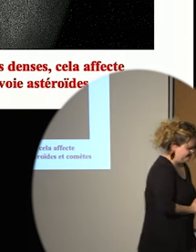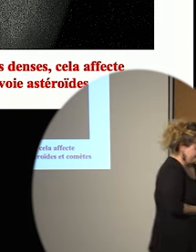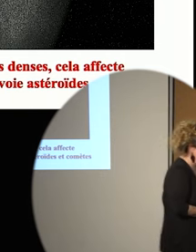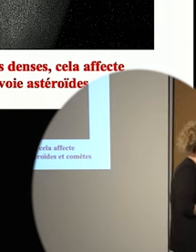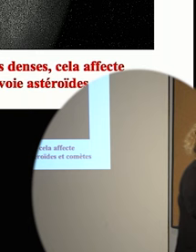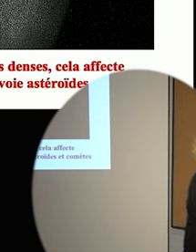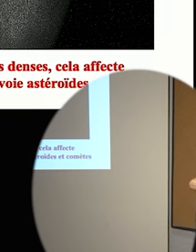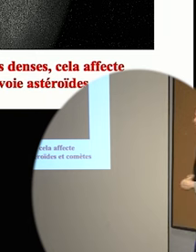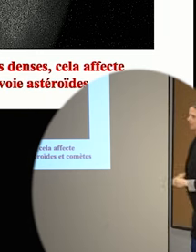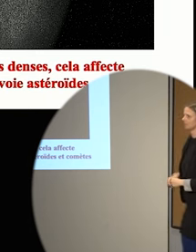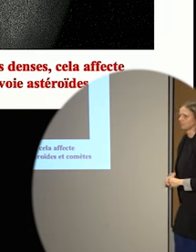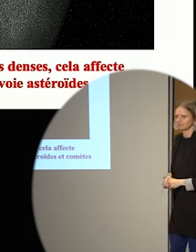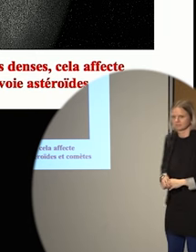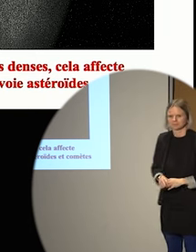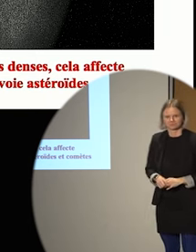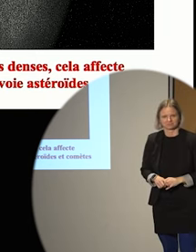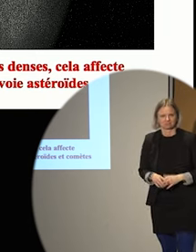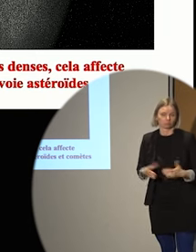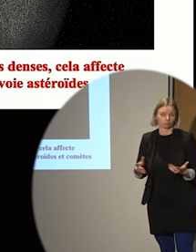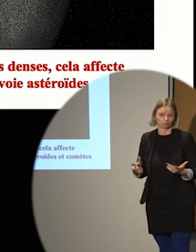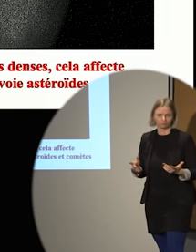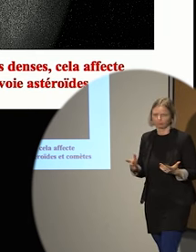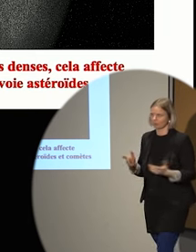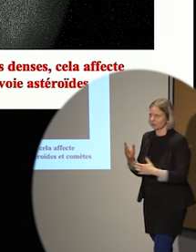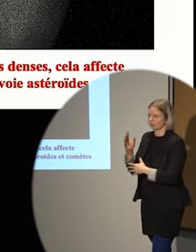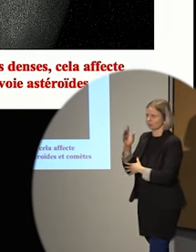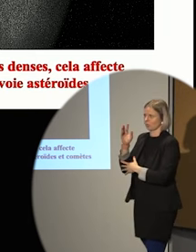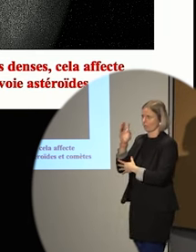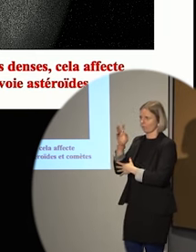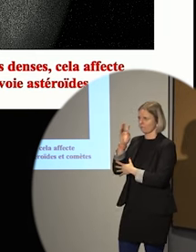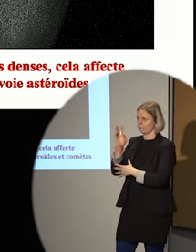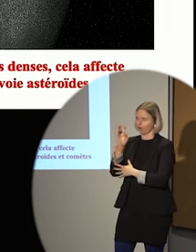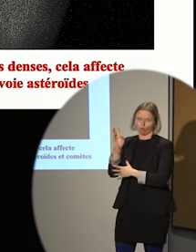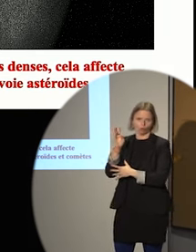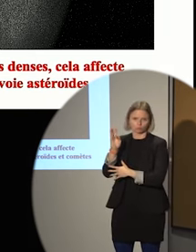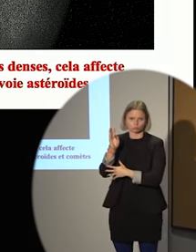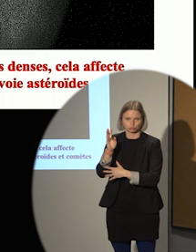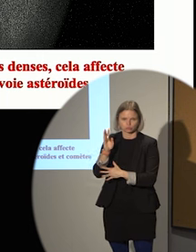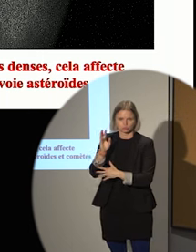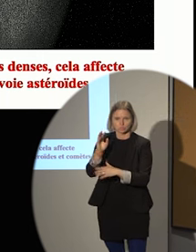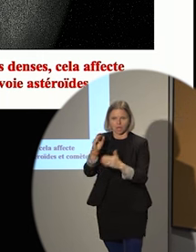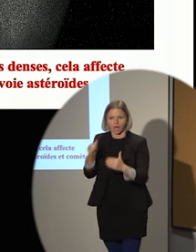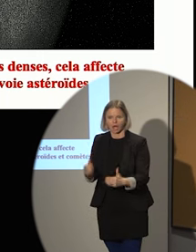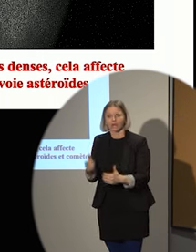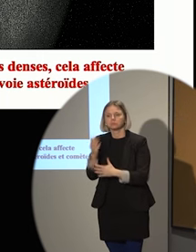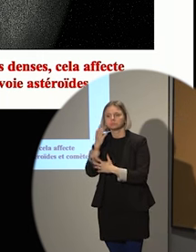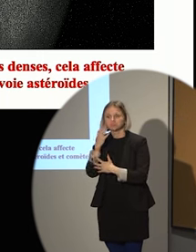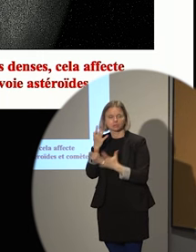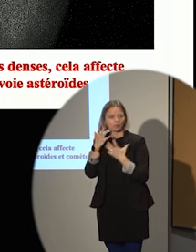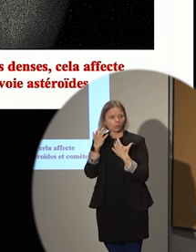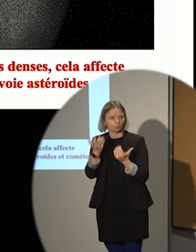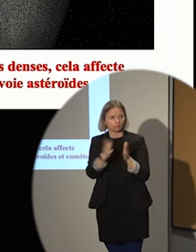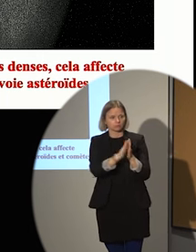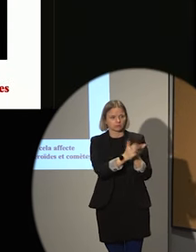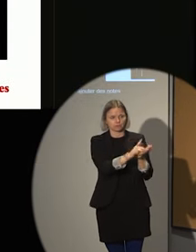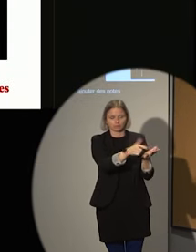Donc, on va arrêter la partie conférence. Donc, si vous le souhaitez, donc, des ouvrages sont en vente. Si vous le souhaitez, donc, une